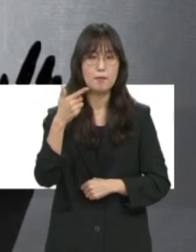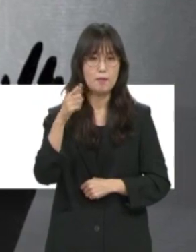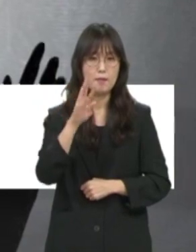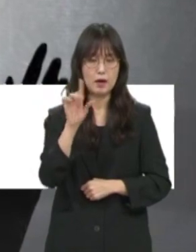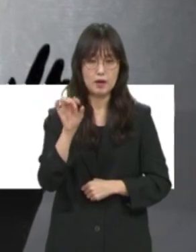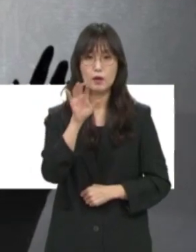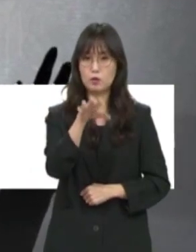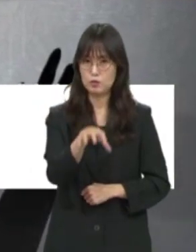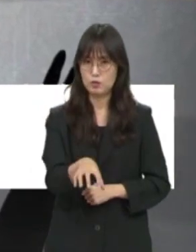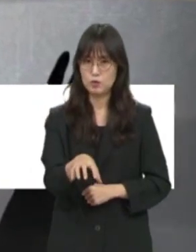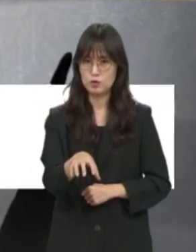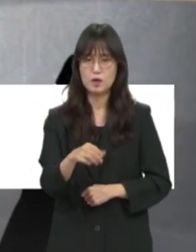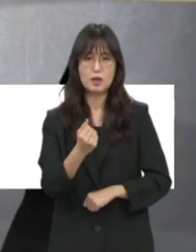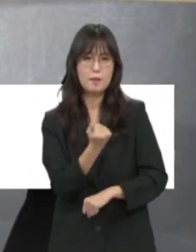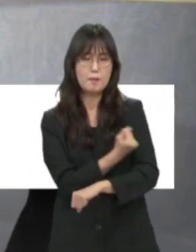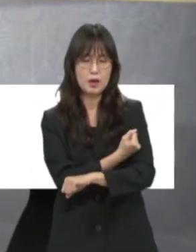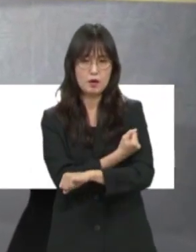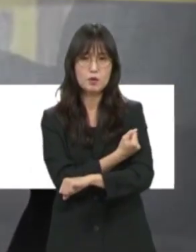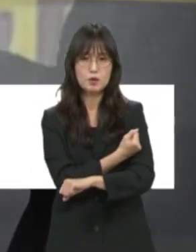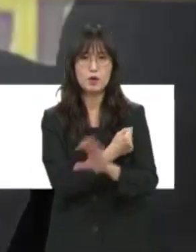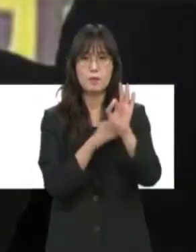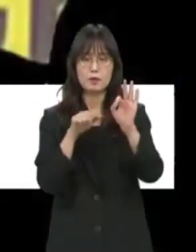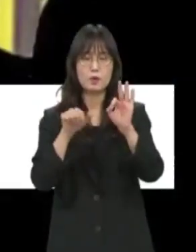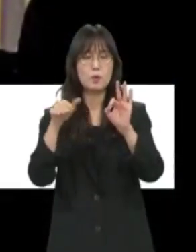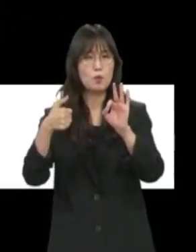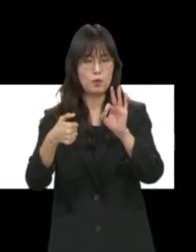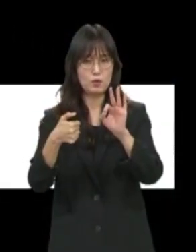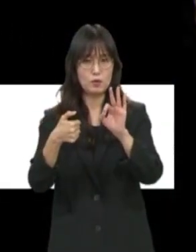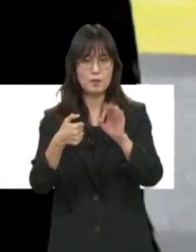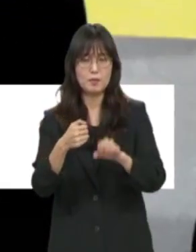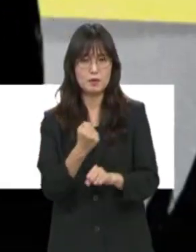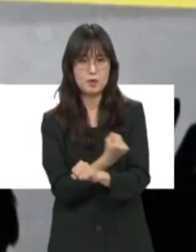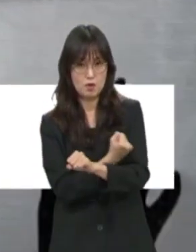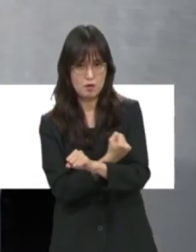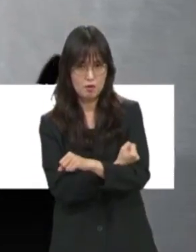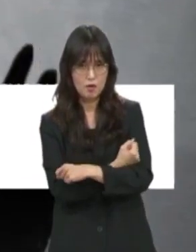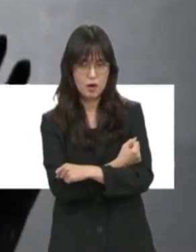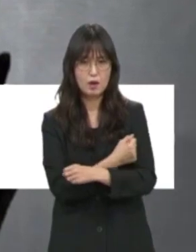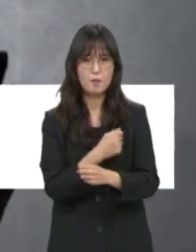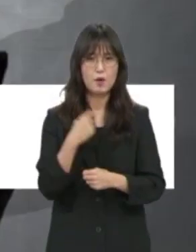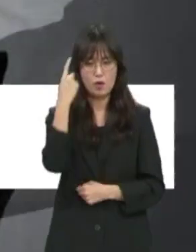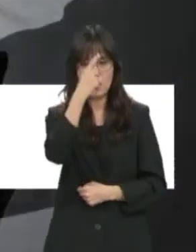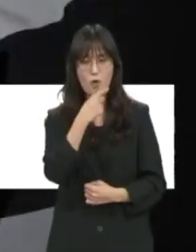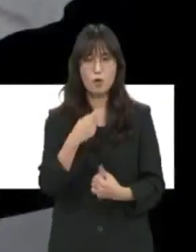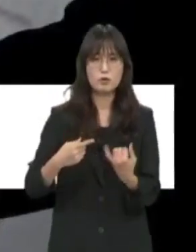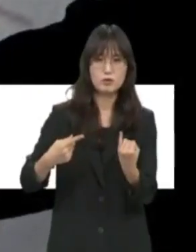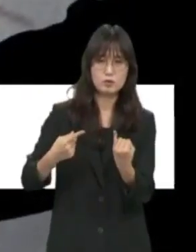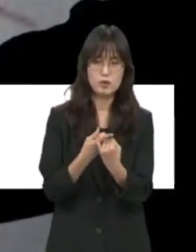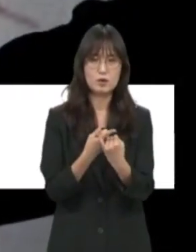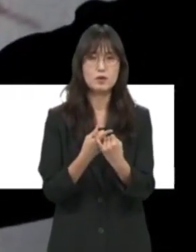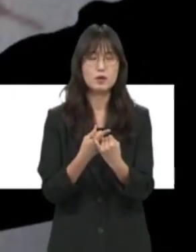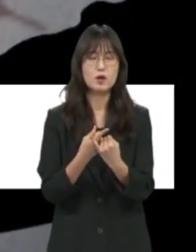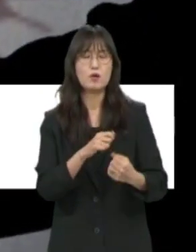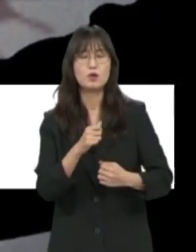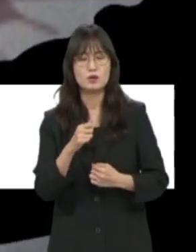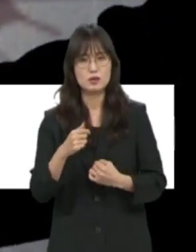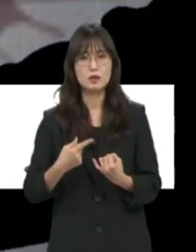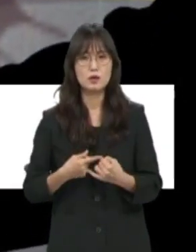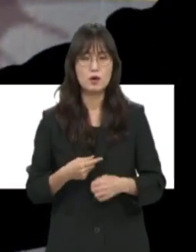원룸에서 필로폰 0.5g 투약한 상태로 여자친구의 얼굴 등에 흉기를 휘둘러 살해했고